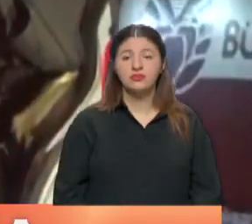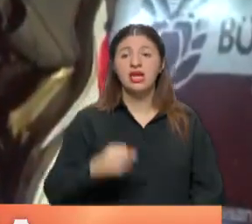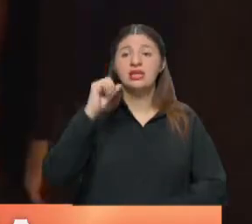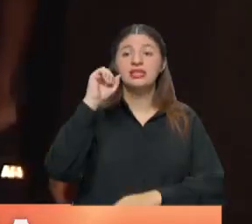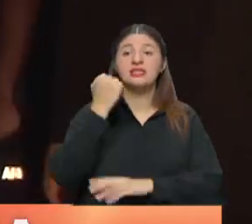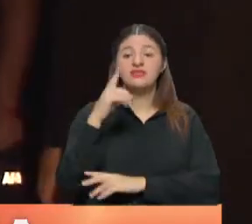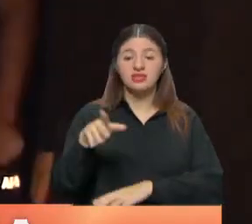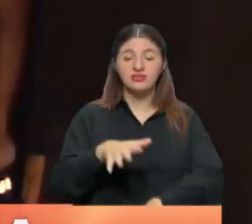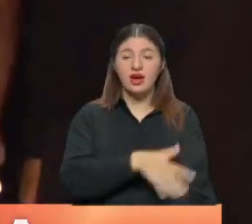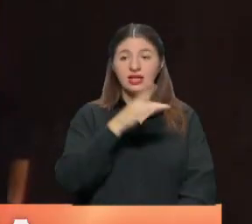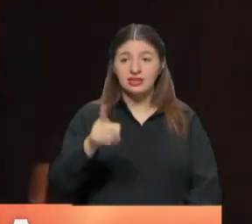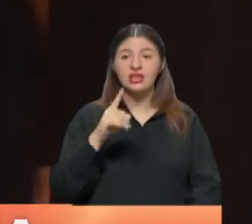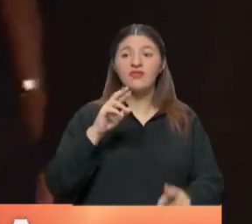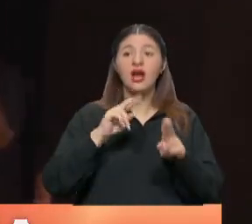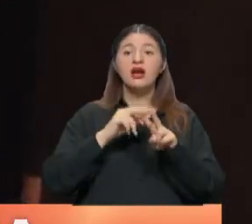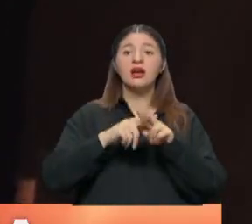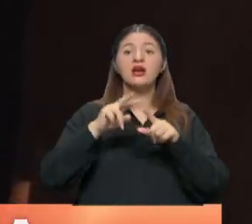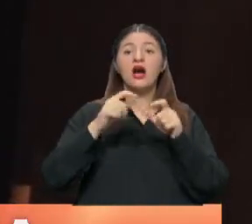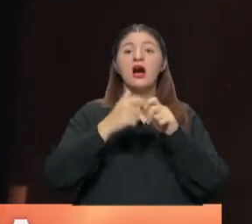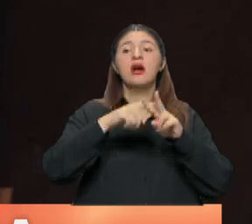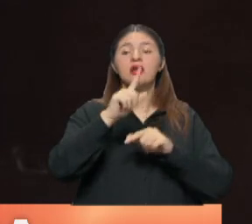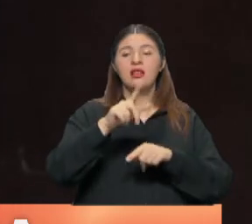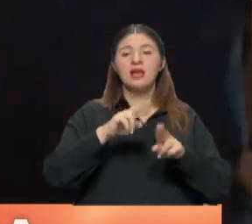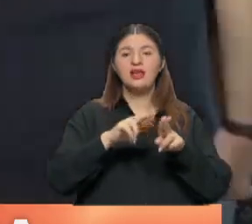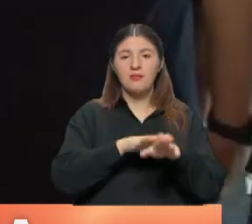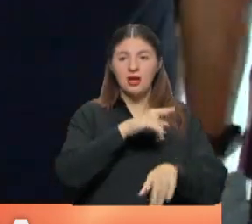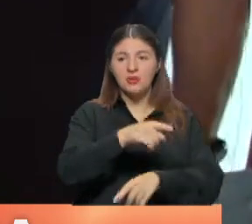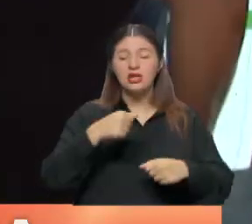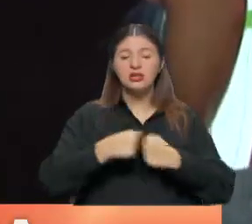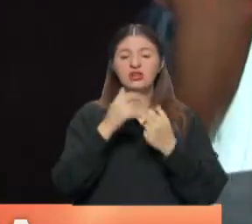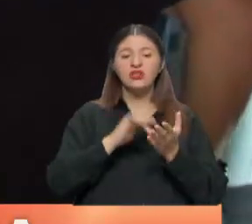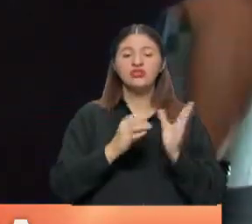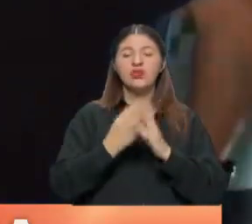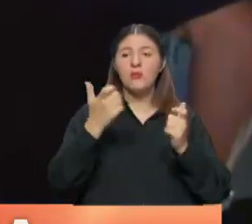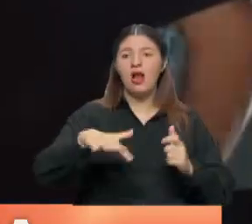Sivas Valisi Yılmaz Şimşek ve Kangal Kaymakamı Ahmet Fatih Sungur kazanın meydana